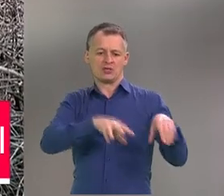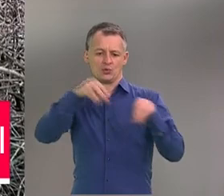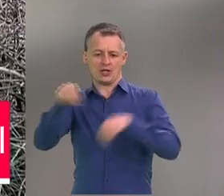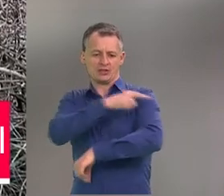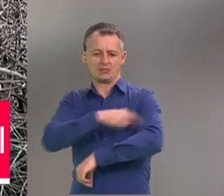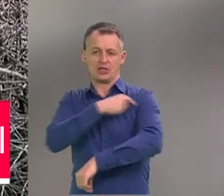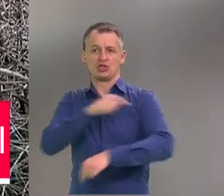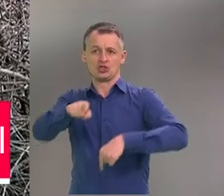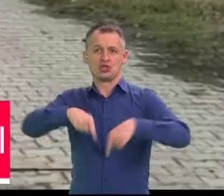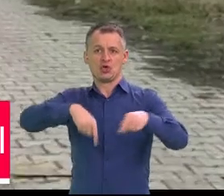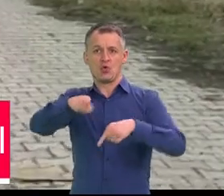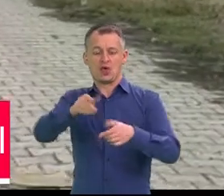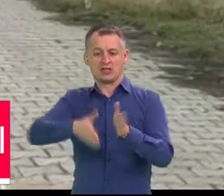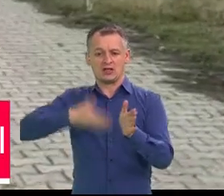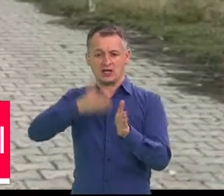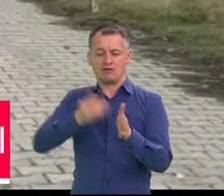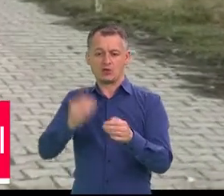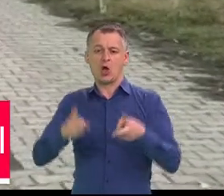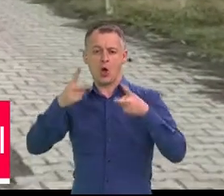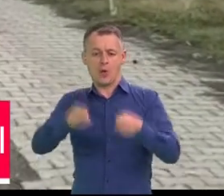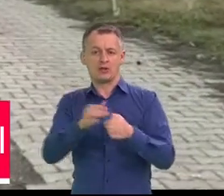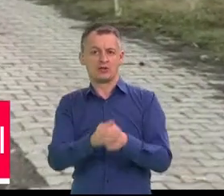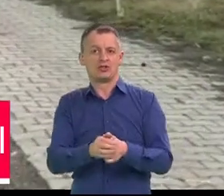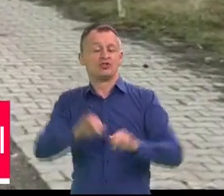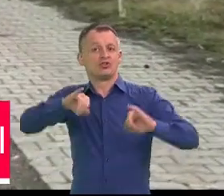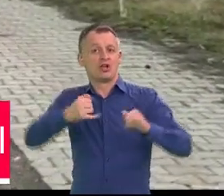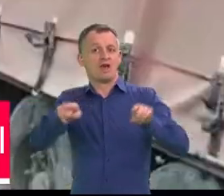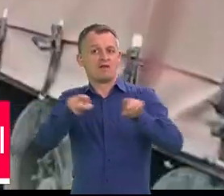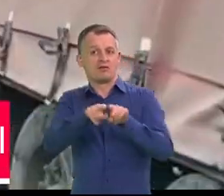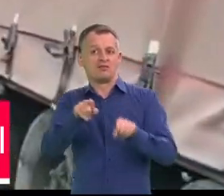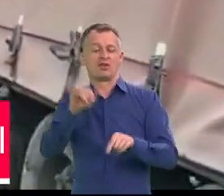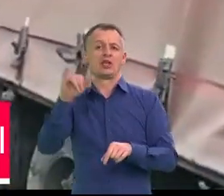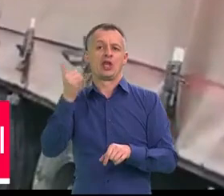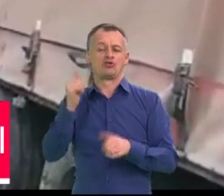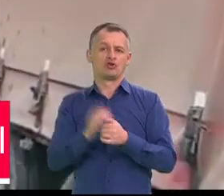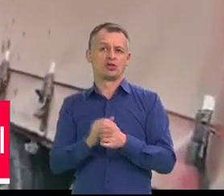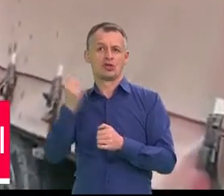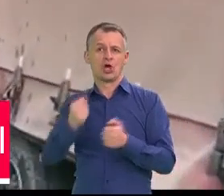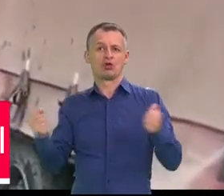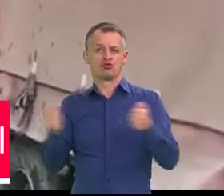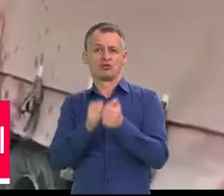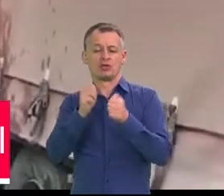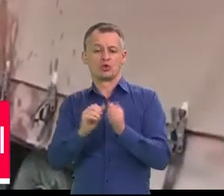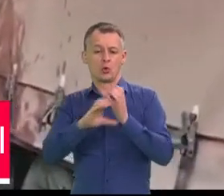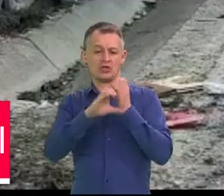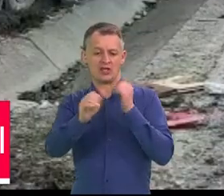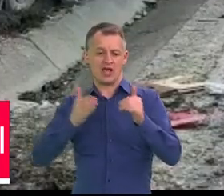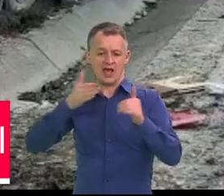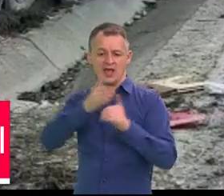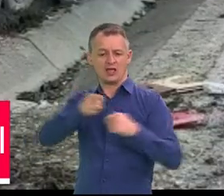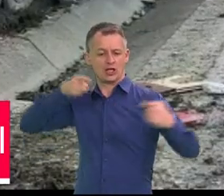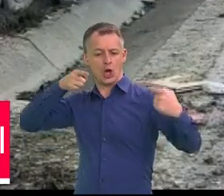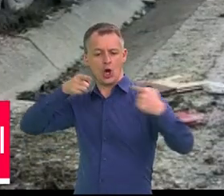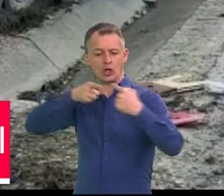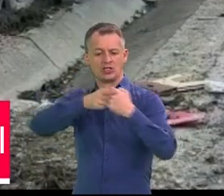fost oprit timp de mai multe ore. Accident grav și în județul Iași, în localitatea Lețcani. Un tir scăpat de sub control a intrat pe contrasens și a lovit